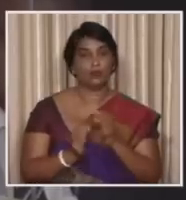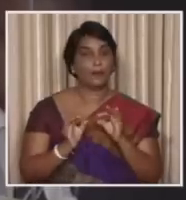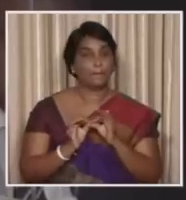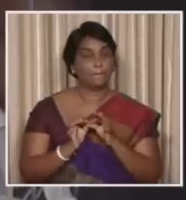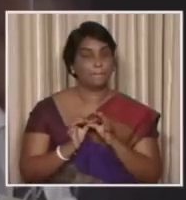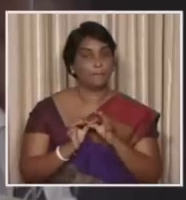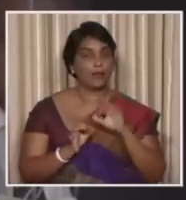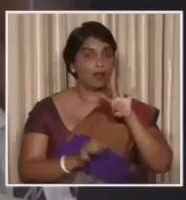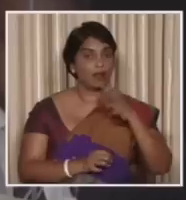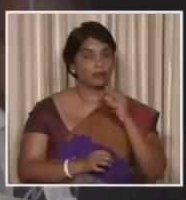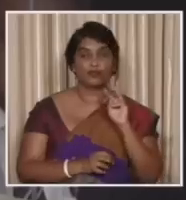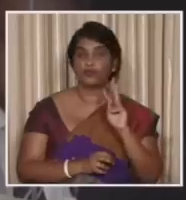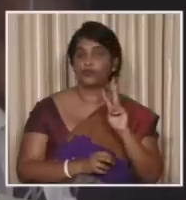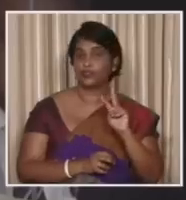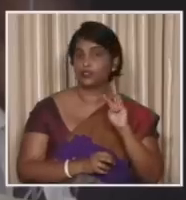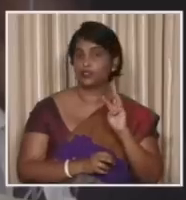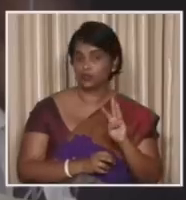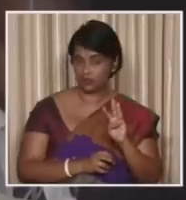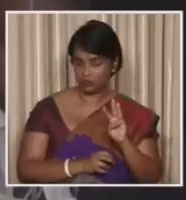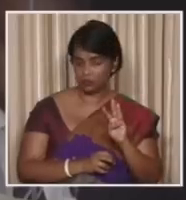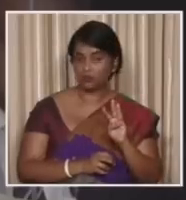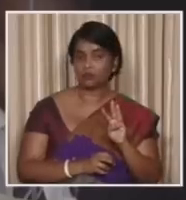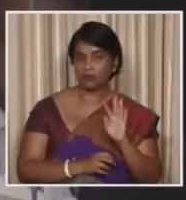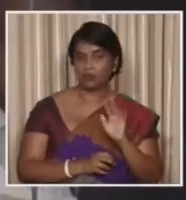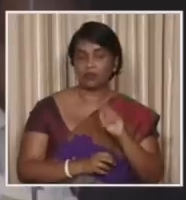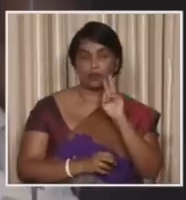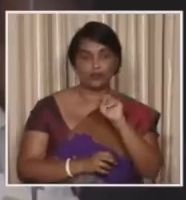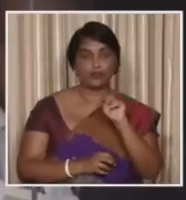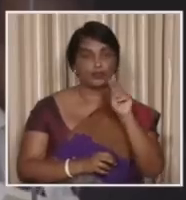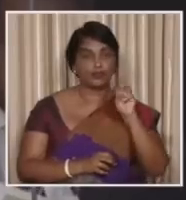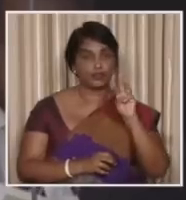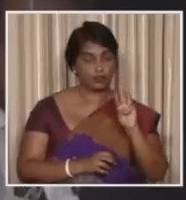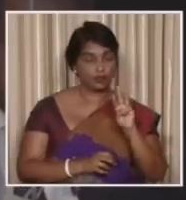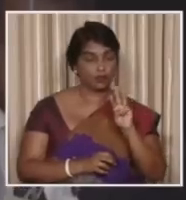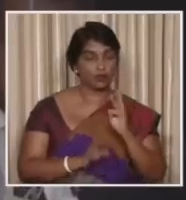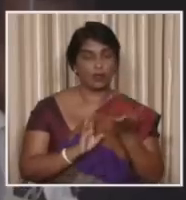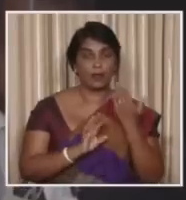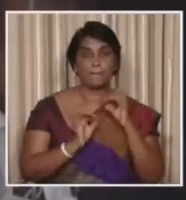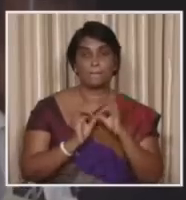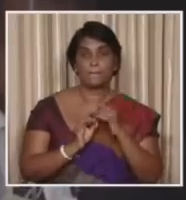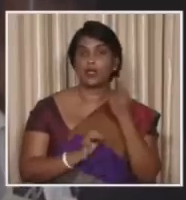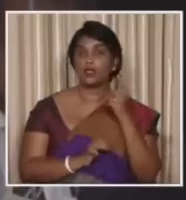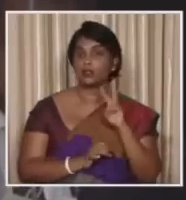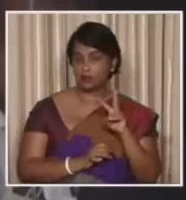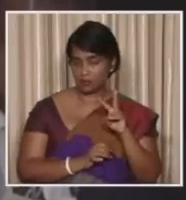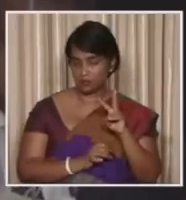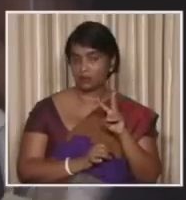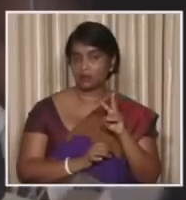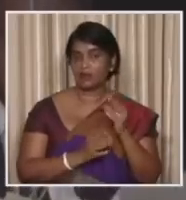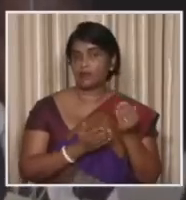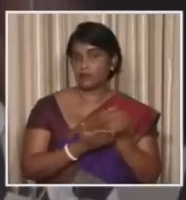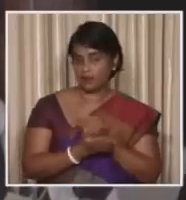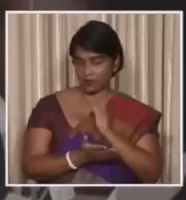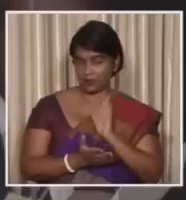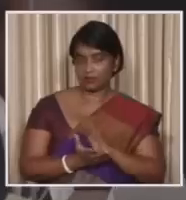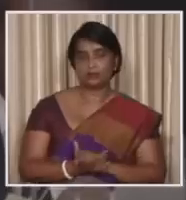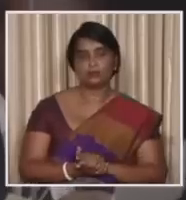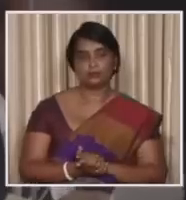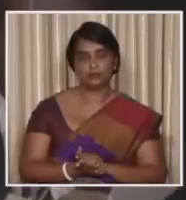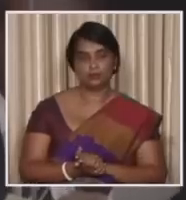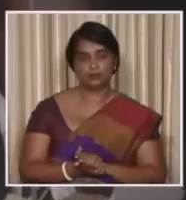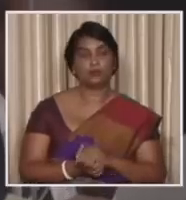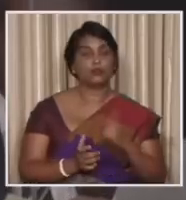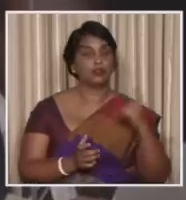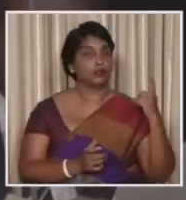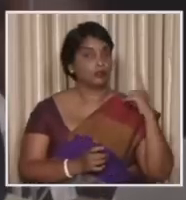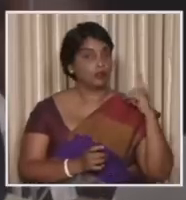बिलियन हारसिय विशितुना विस्सा विशितुंट वडा बिलियन दोलहक वेनकोट तिबेन